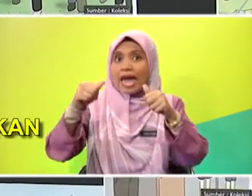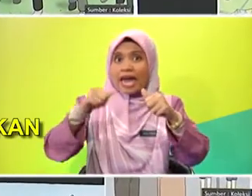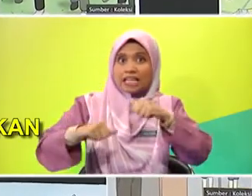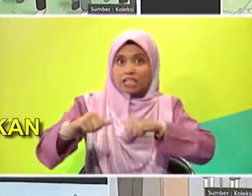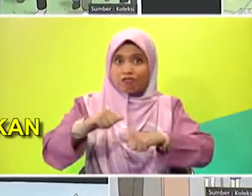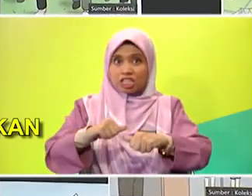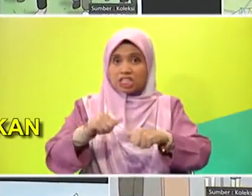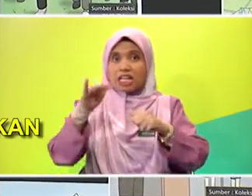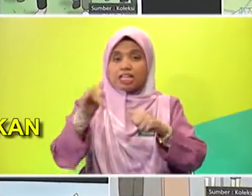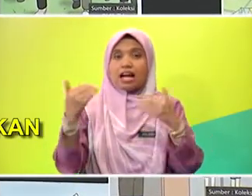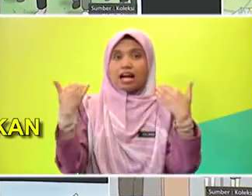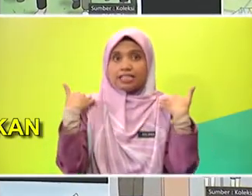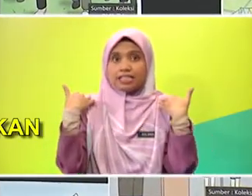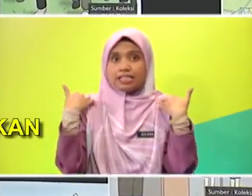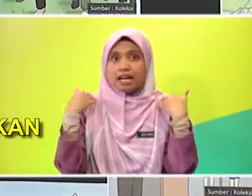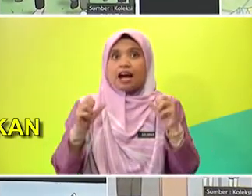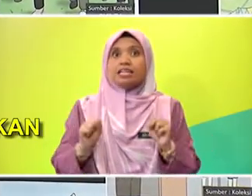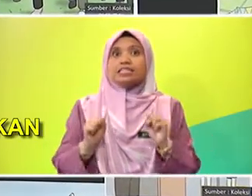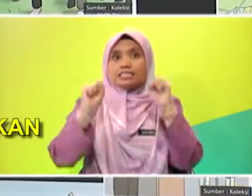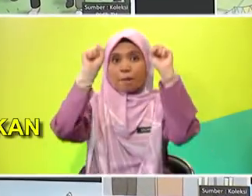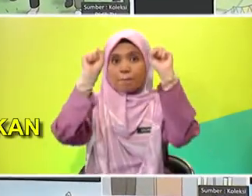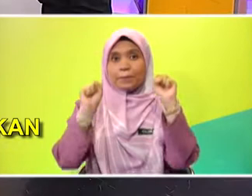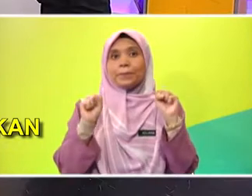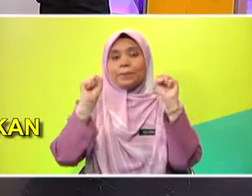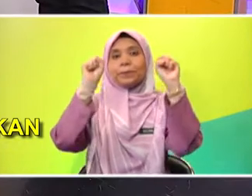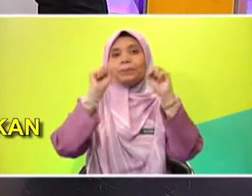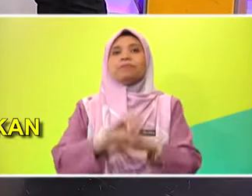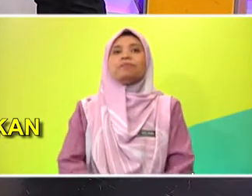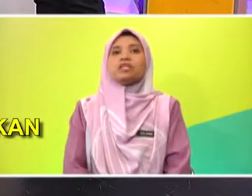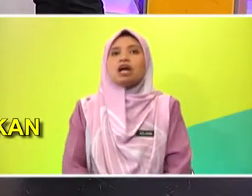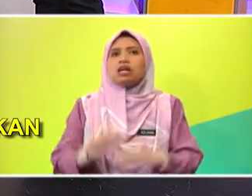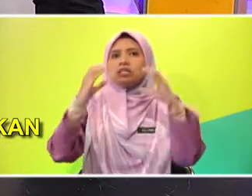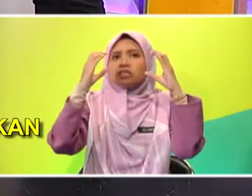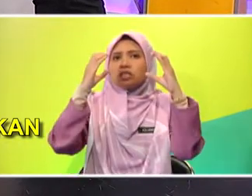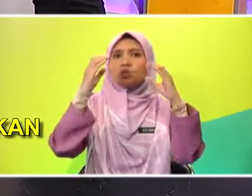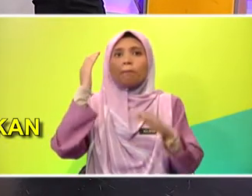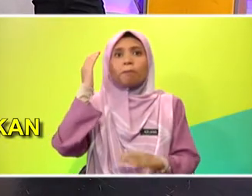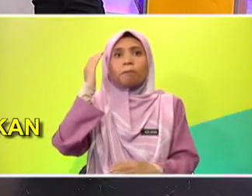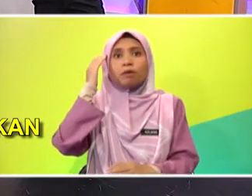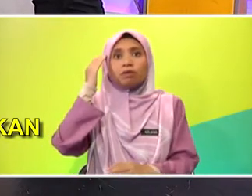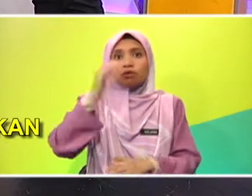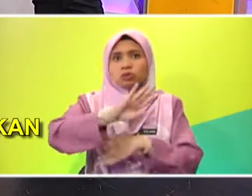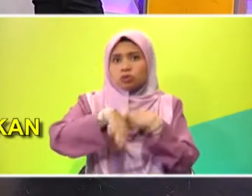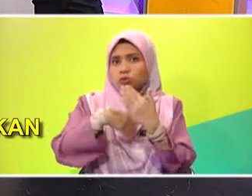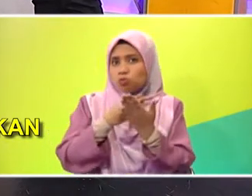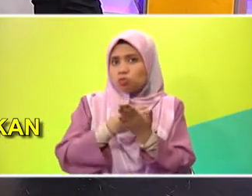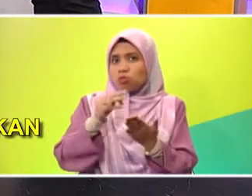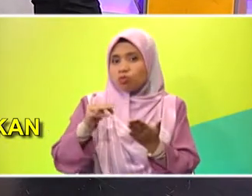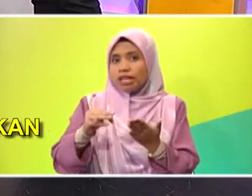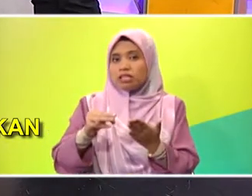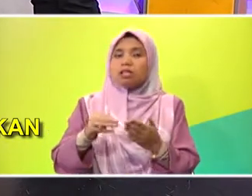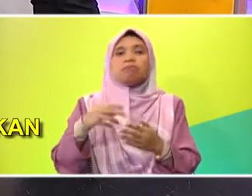ditawarkan adalah menyentuh tentang senamrobik j&c kupas tidak yakin anak-anak murid di rumah semua